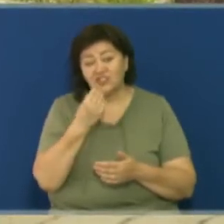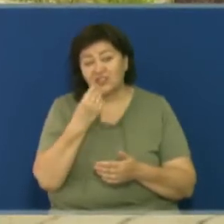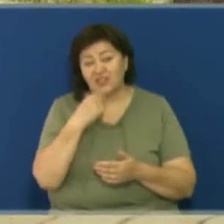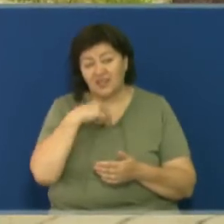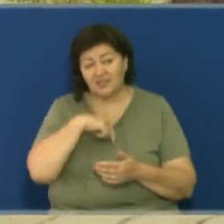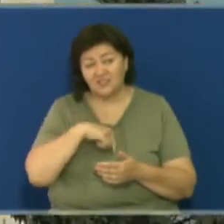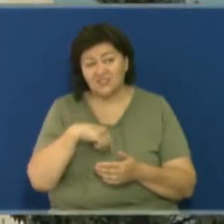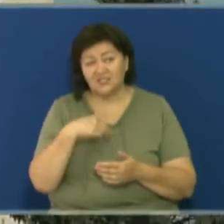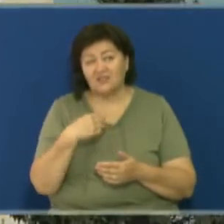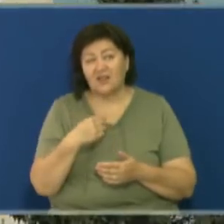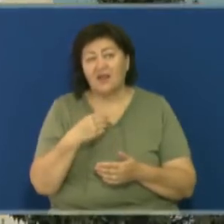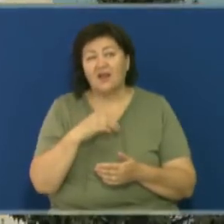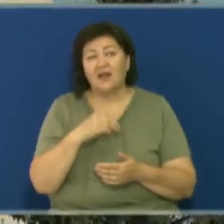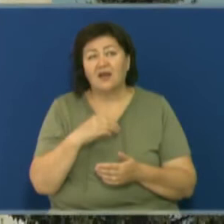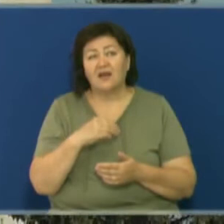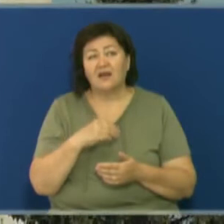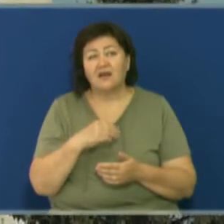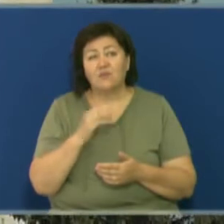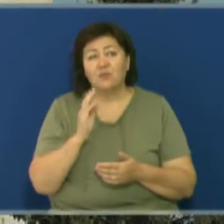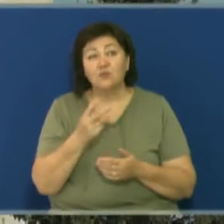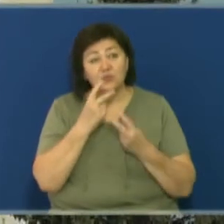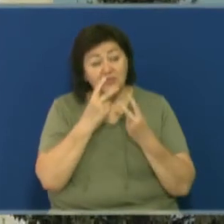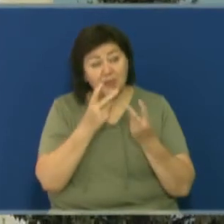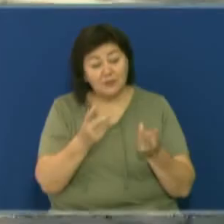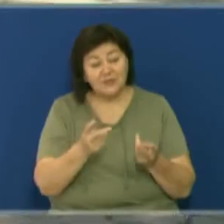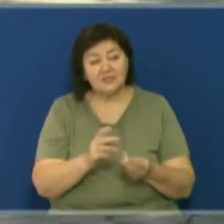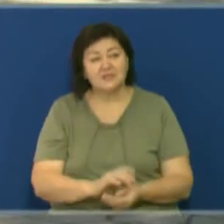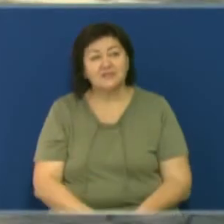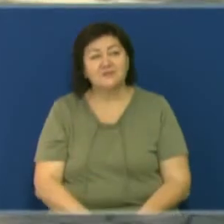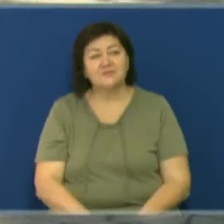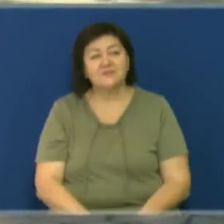специалисты избирательной комиссии. Талшим Шакыртхан, Махпал Маратказы, Айдос Айткалиев, телеканал «Семей».